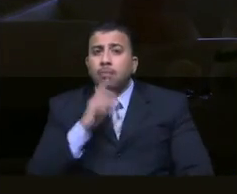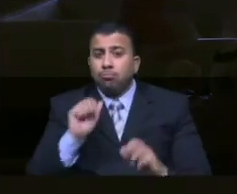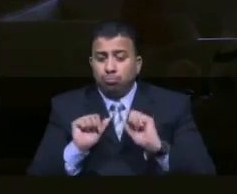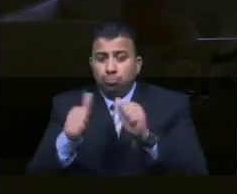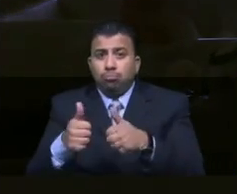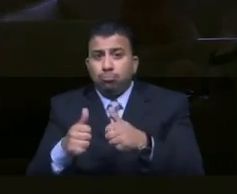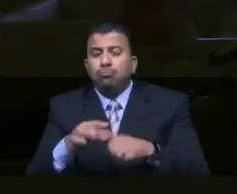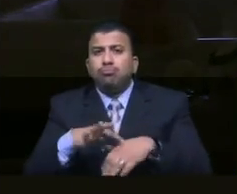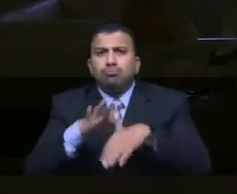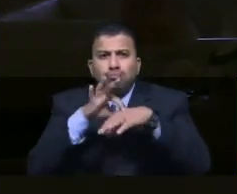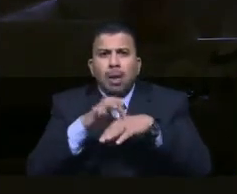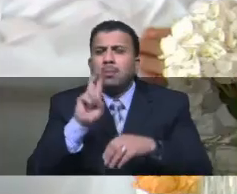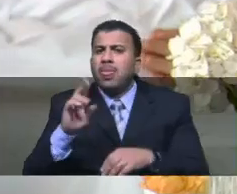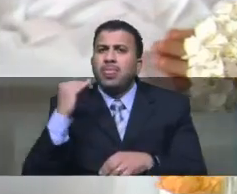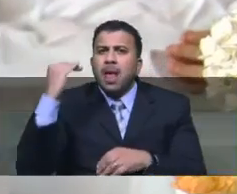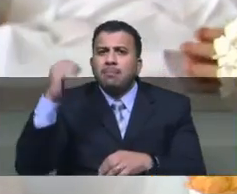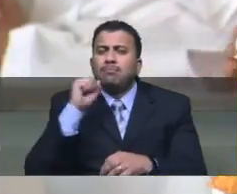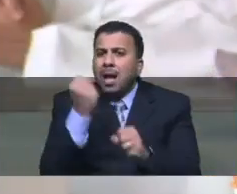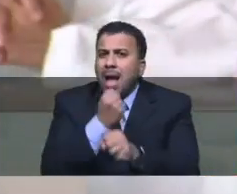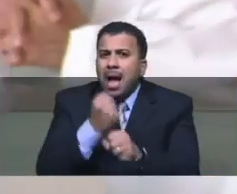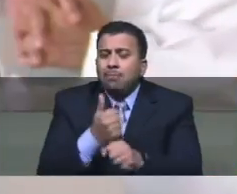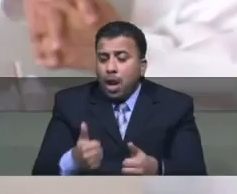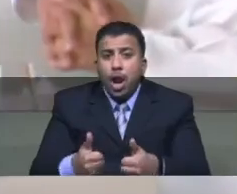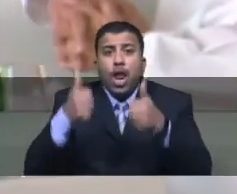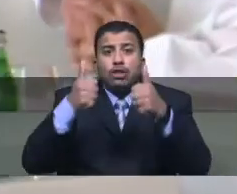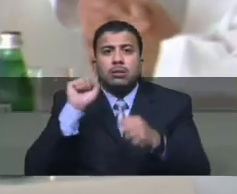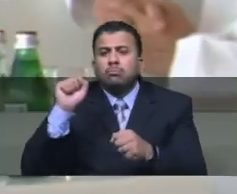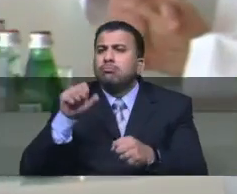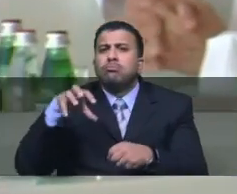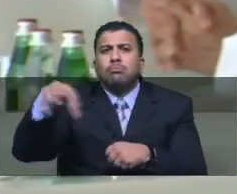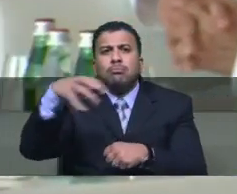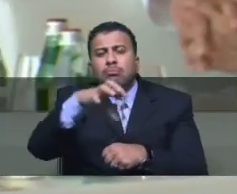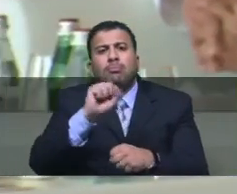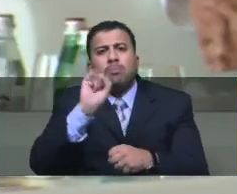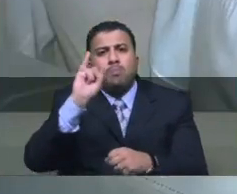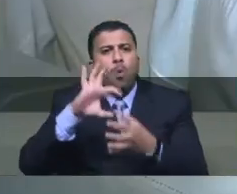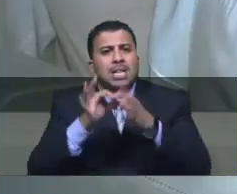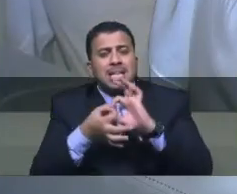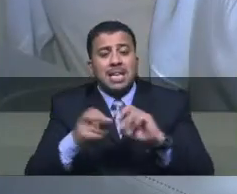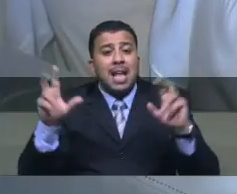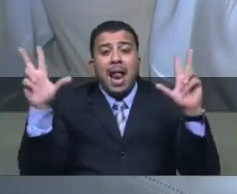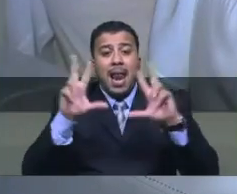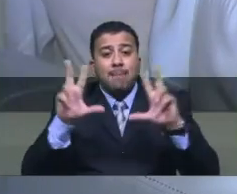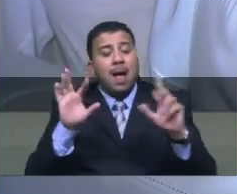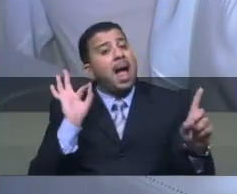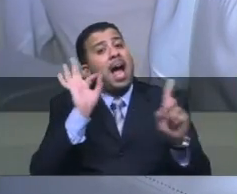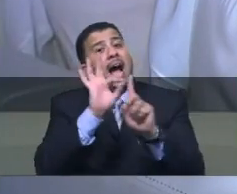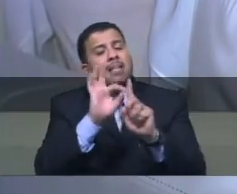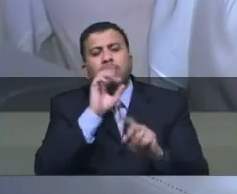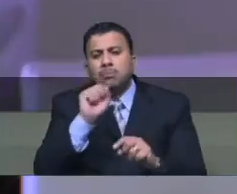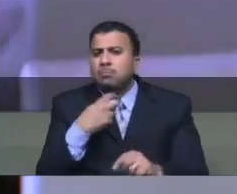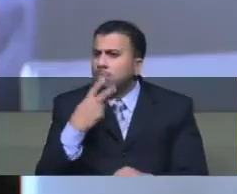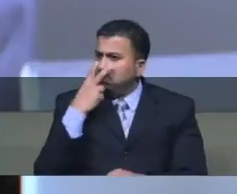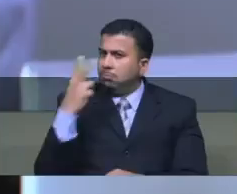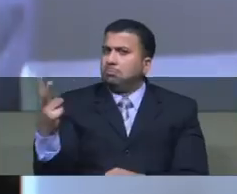مبادرات إنسانية وتنموية عملت على إنجاحها جهات ومؤسسات إعلامية هادفة كانت محط